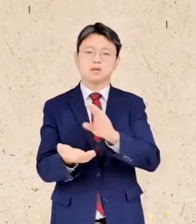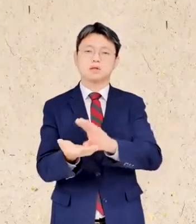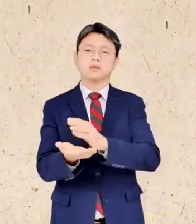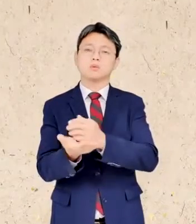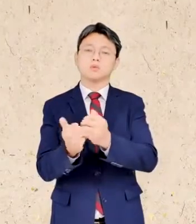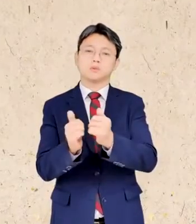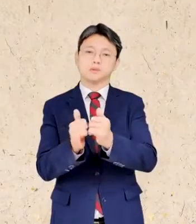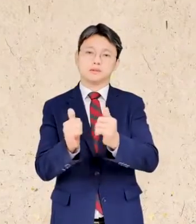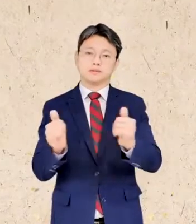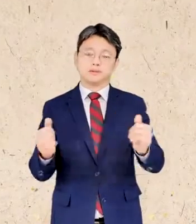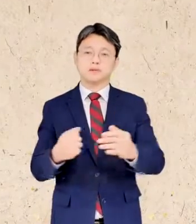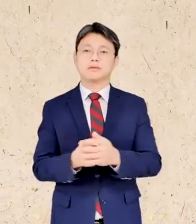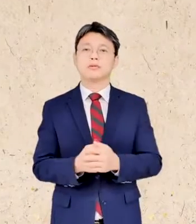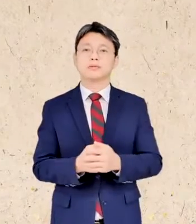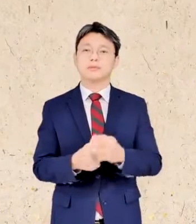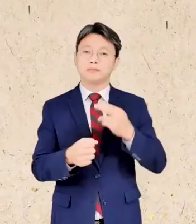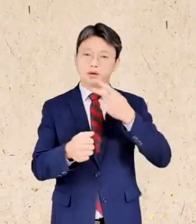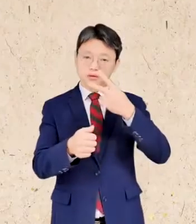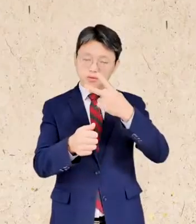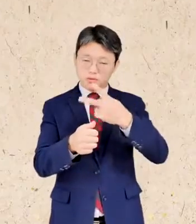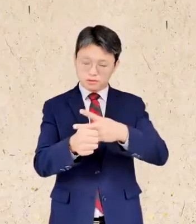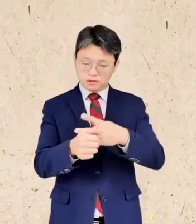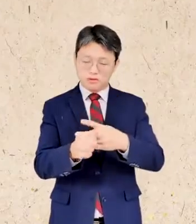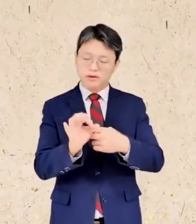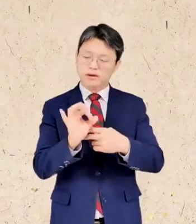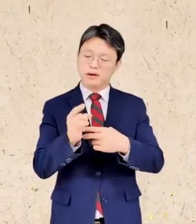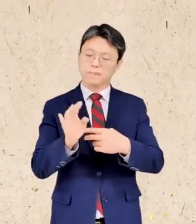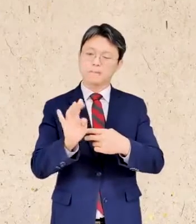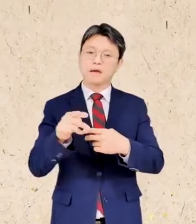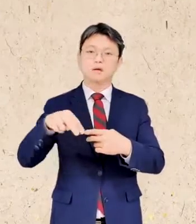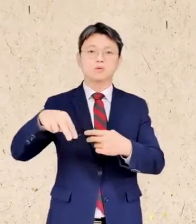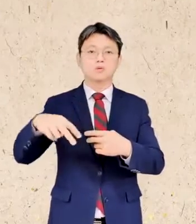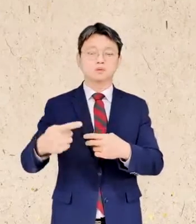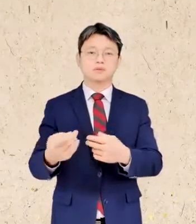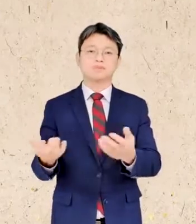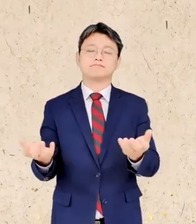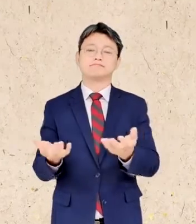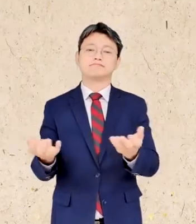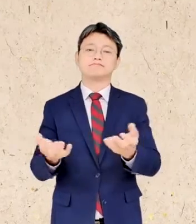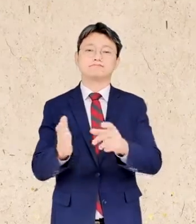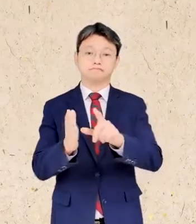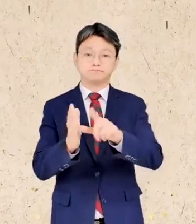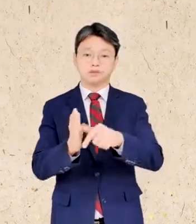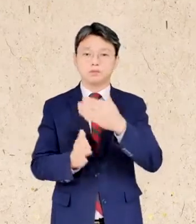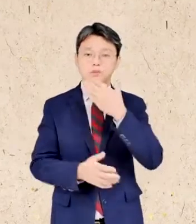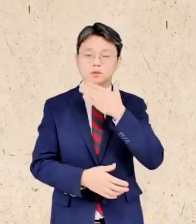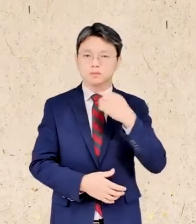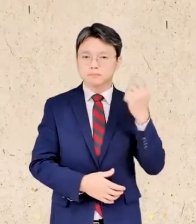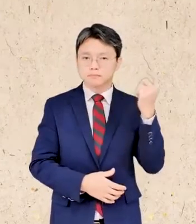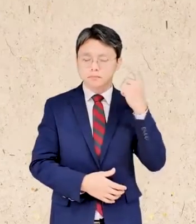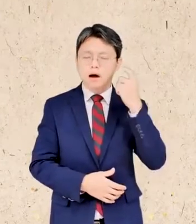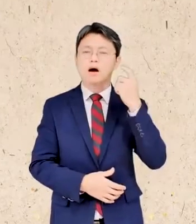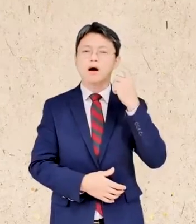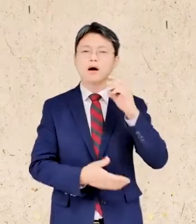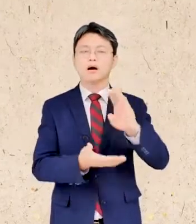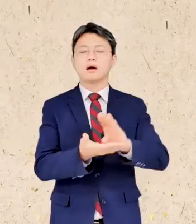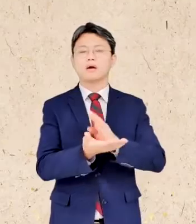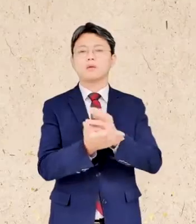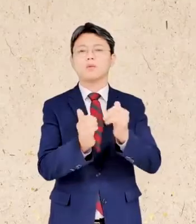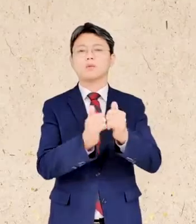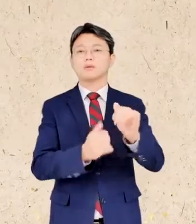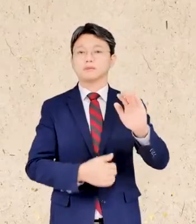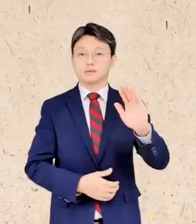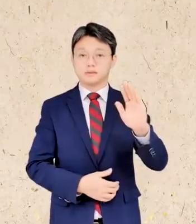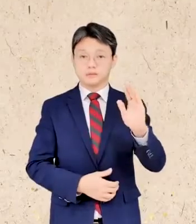그리스도인이었습니다. 그는 바울이 에베소에서 사역을 할 당시 복음을 듣고 그리스도인이 된 것으로 보입니다.